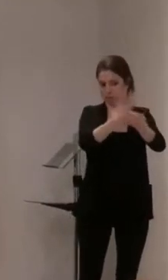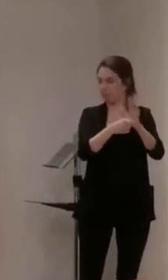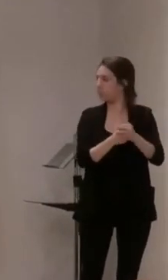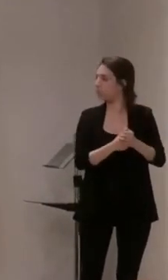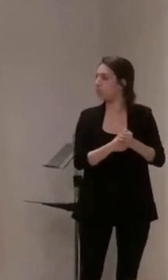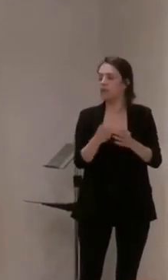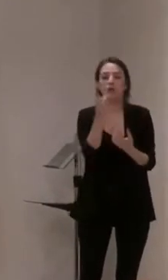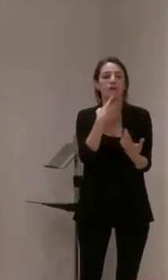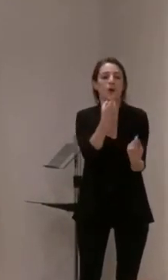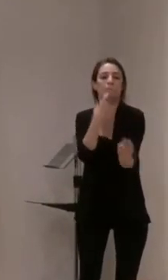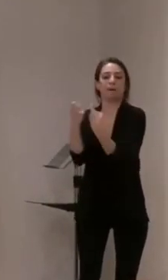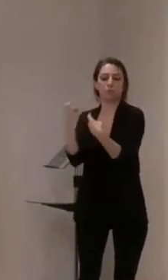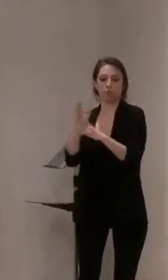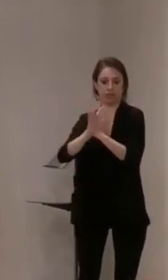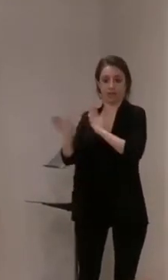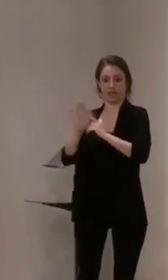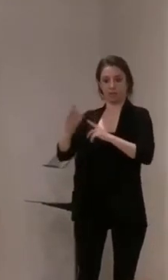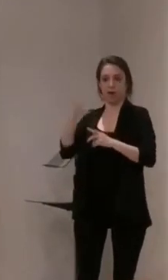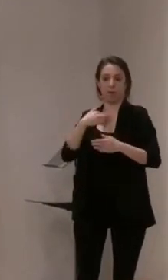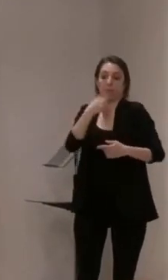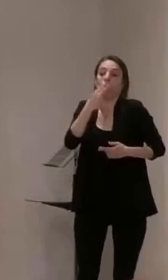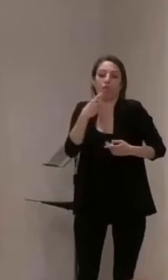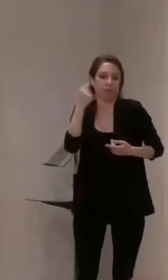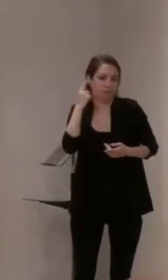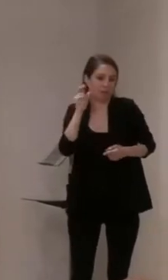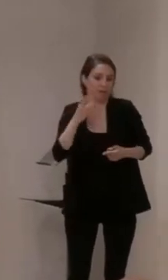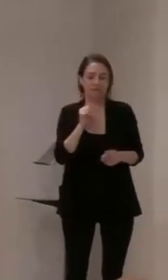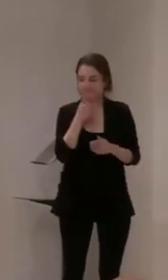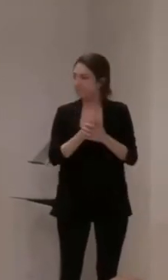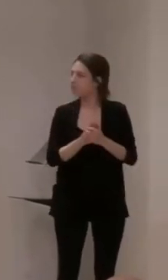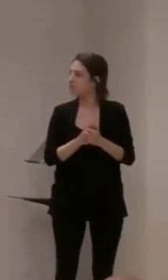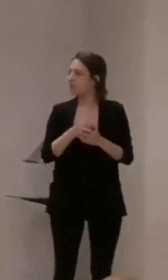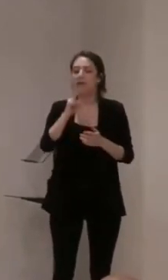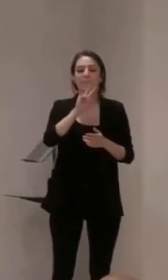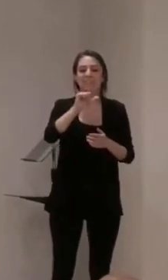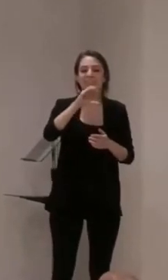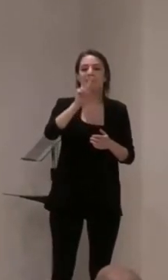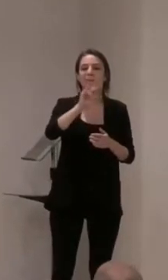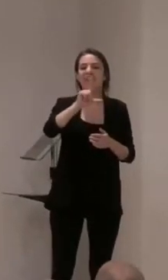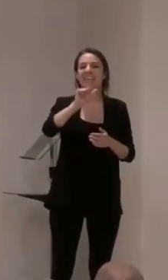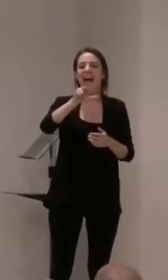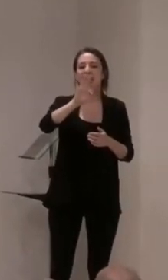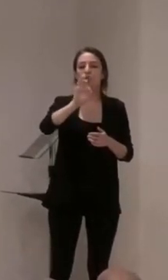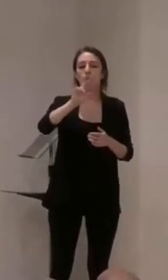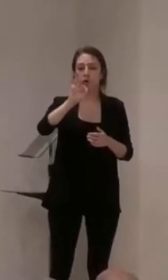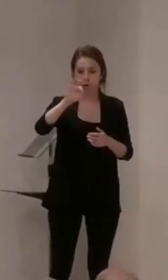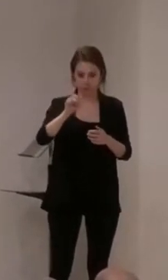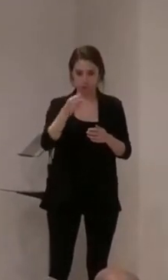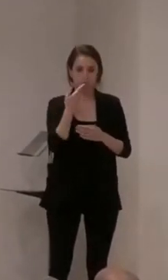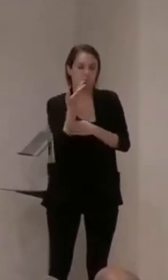per començar-vos a sentir la veu i provar el micro. Vale? A veure, el Vicenç Villatoro, us